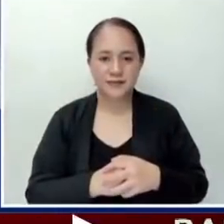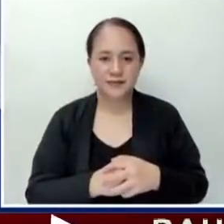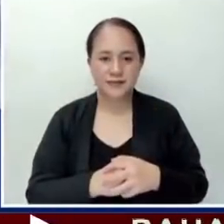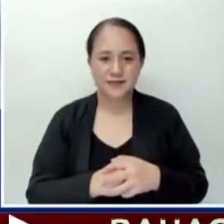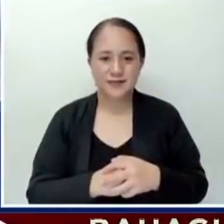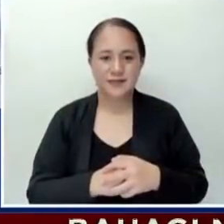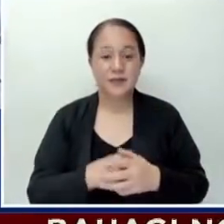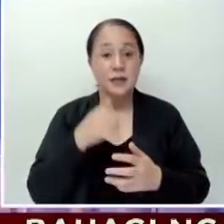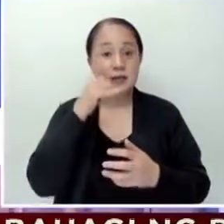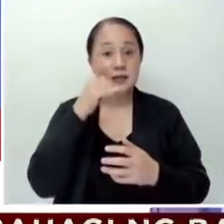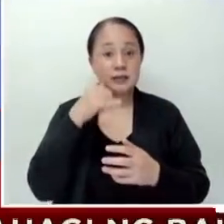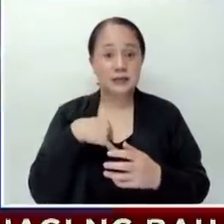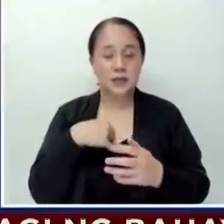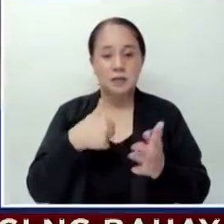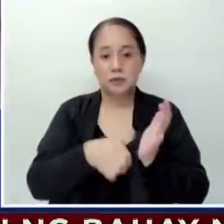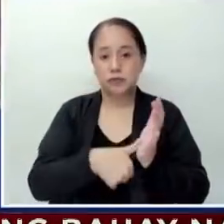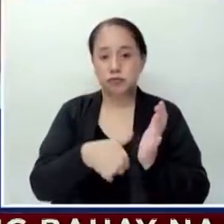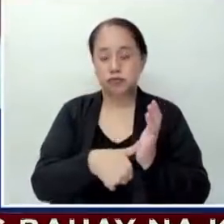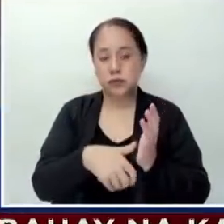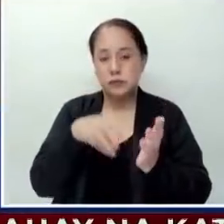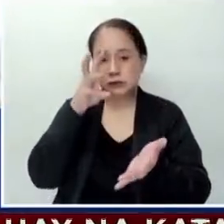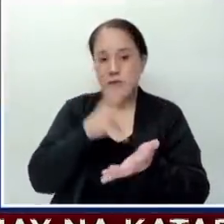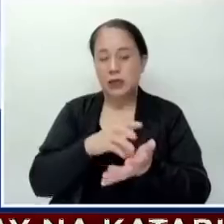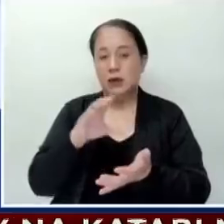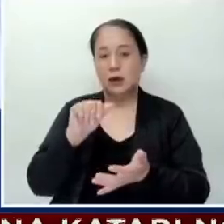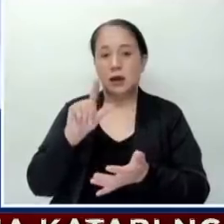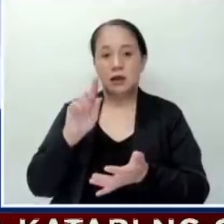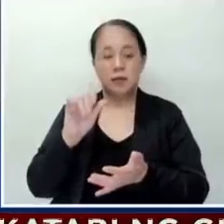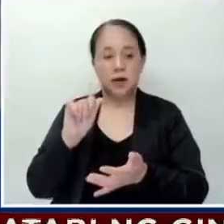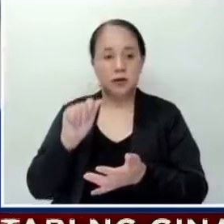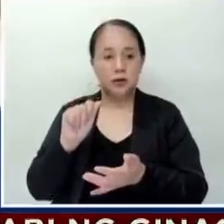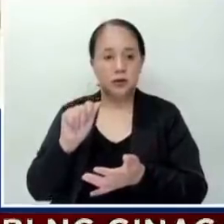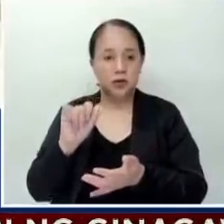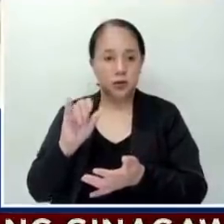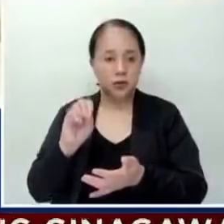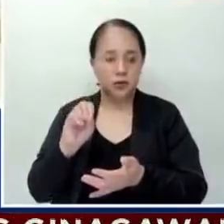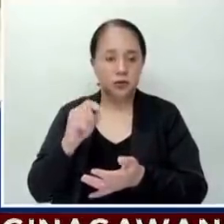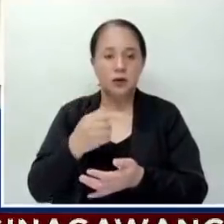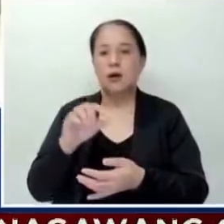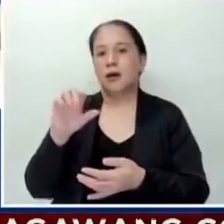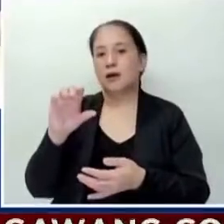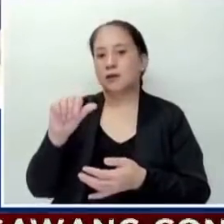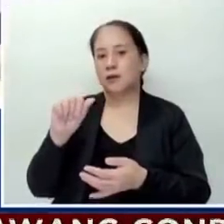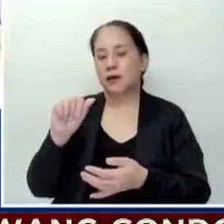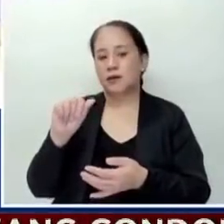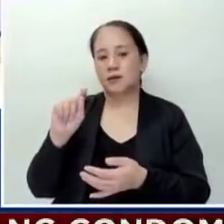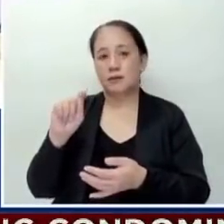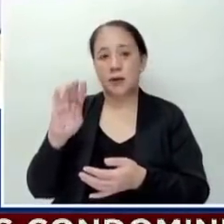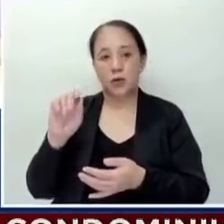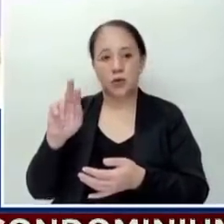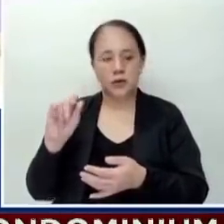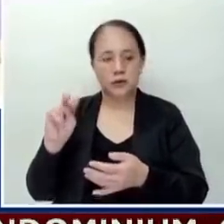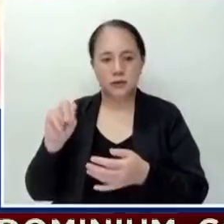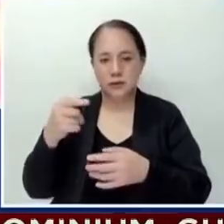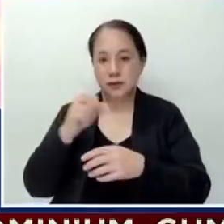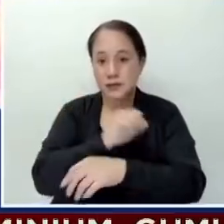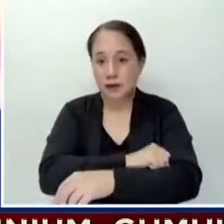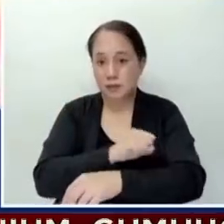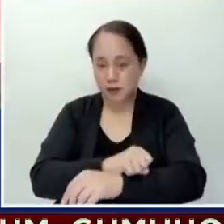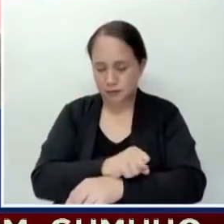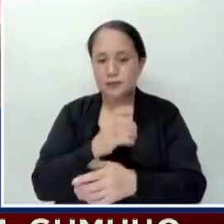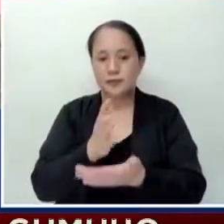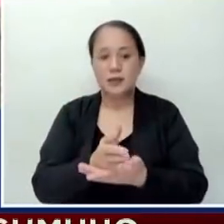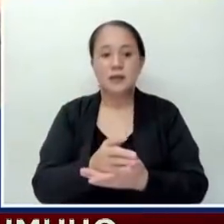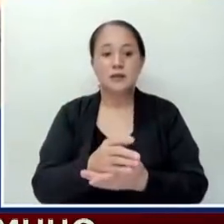Kahapon, ang mga botante sa mga lungsod ng Kalbayog at Katmalogan naman sa Samar ang sinuyo ni na Moreno. Ang security guard na si